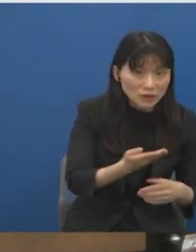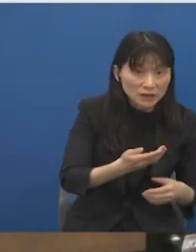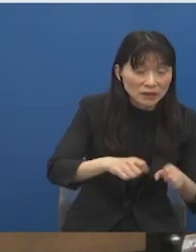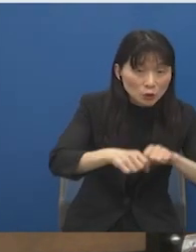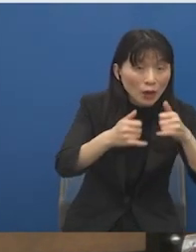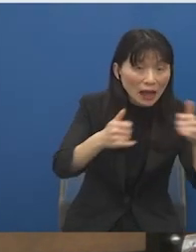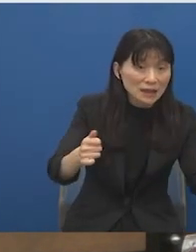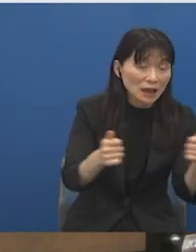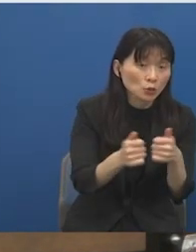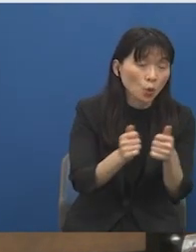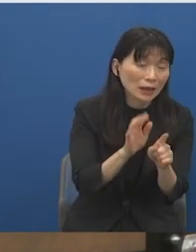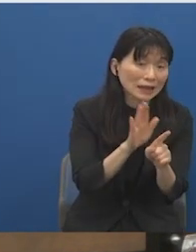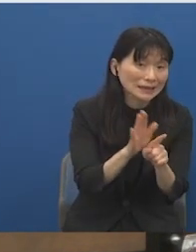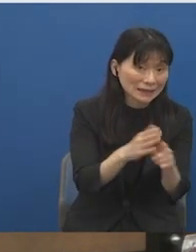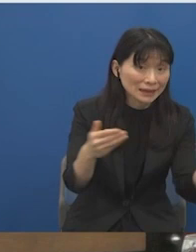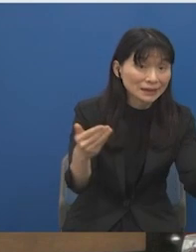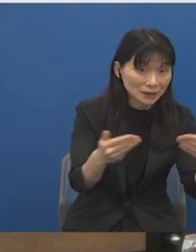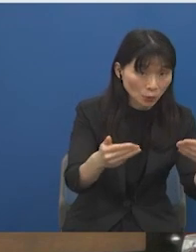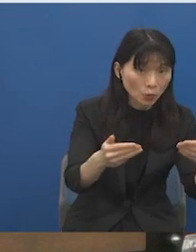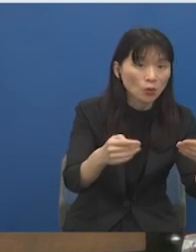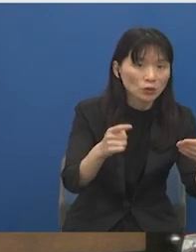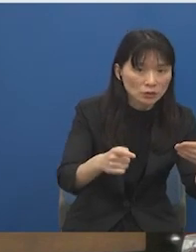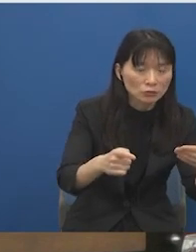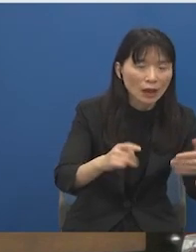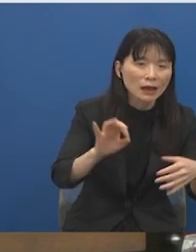相談支援事業における